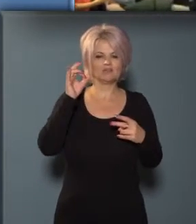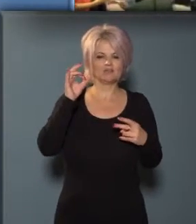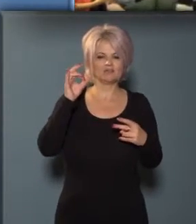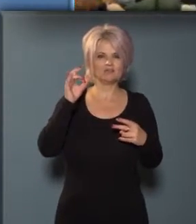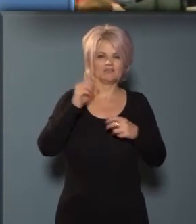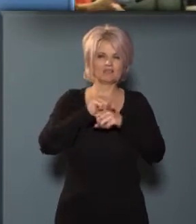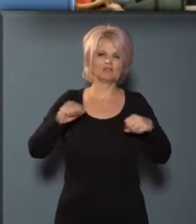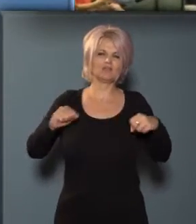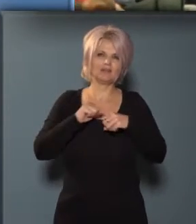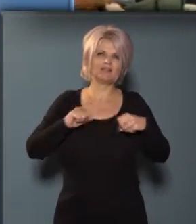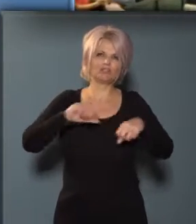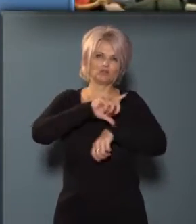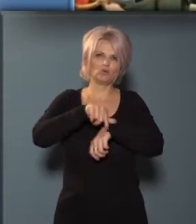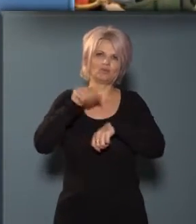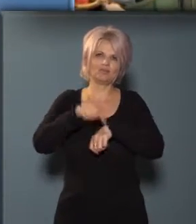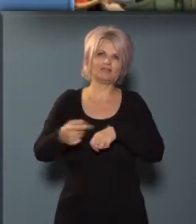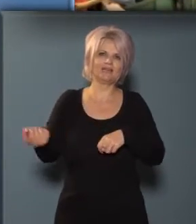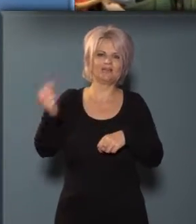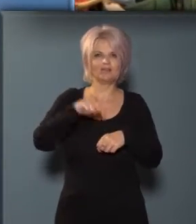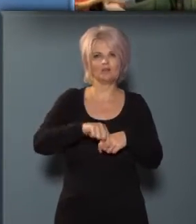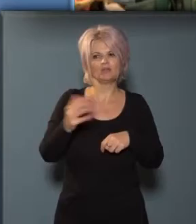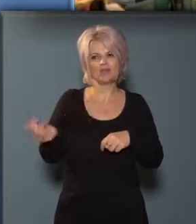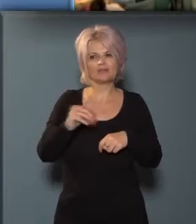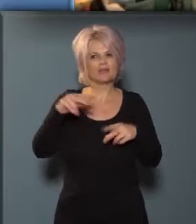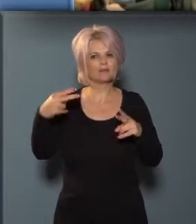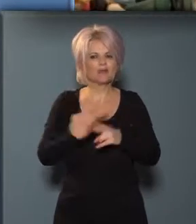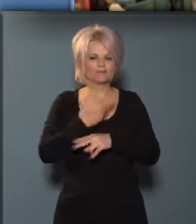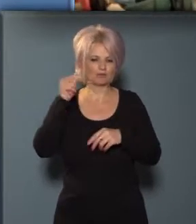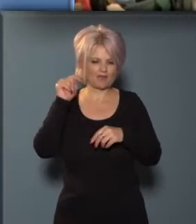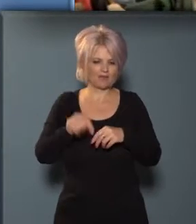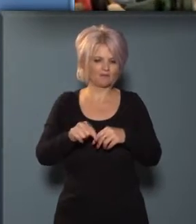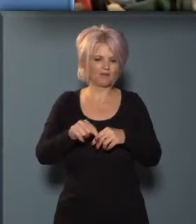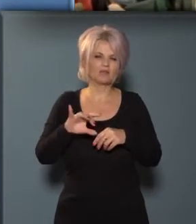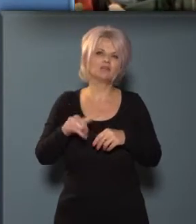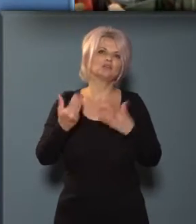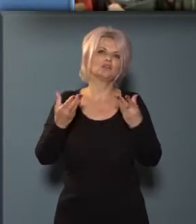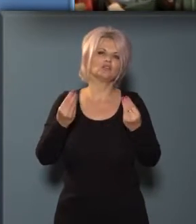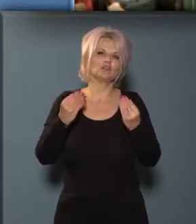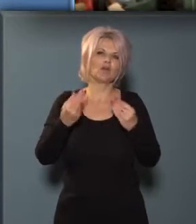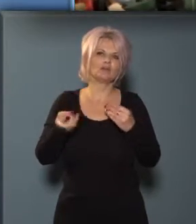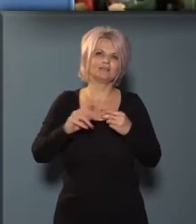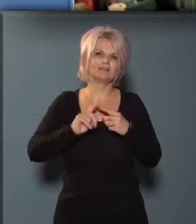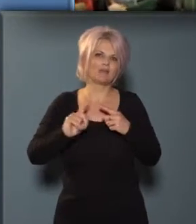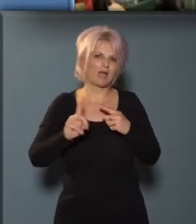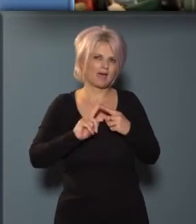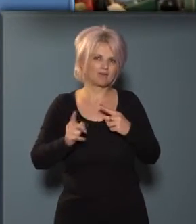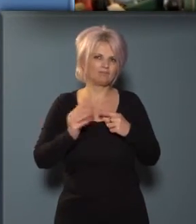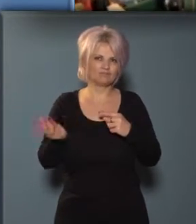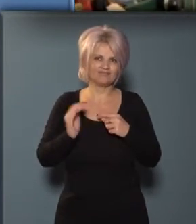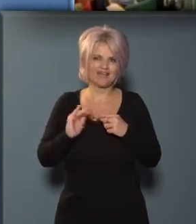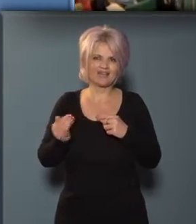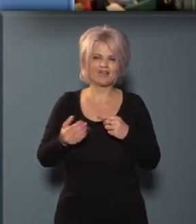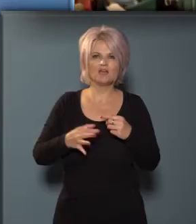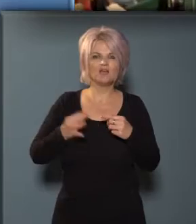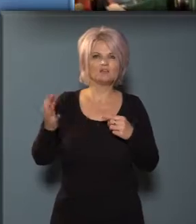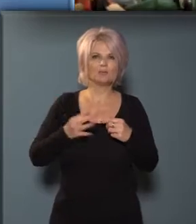óra alkalmával ide jönnek hozzánk a gyerekek, megszokják, hogy itt vannak, és nagyon-nagyon sok visszajár. Nagyon-nagyon sok